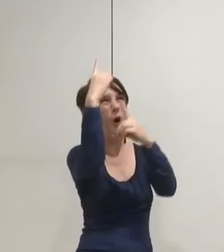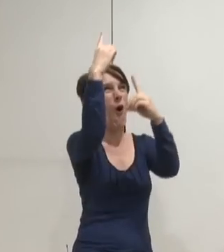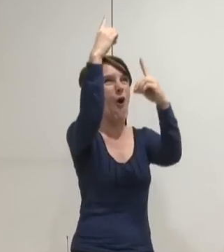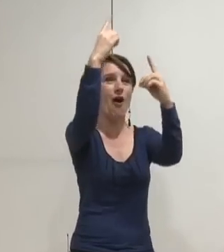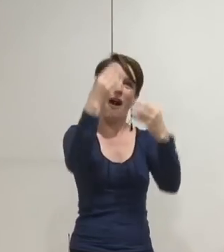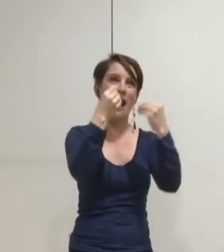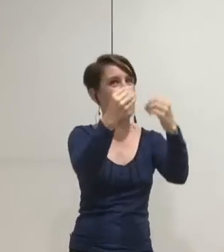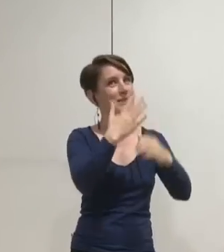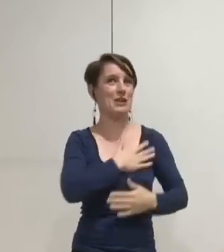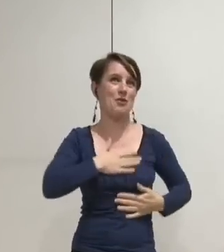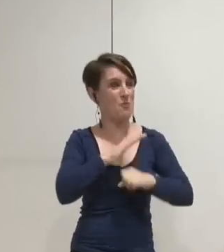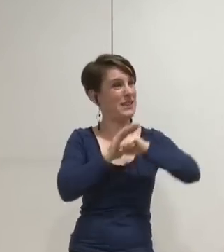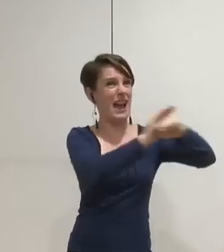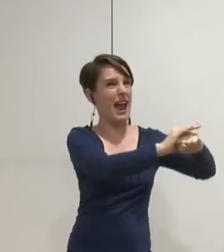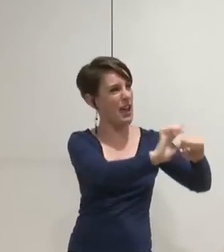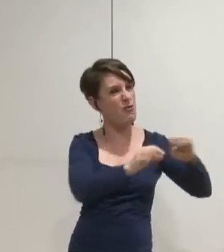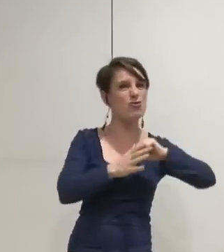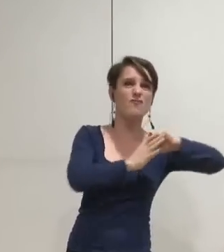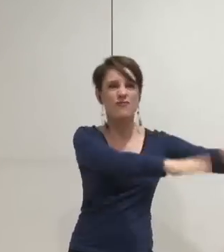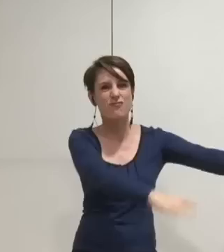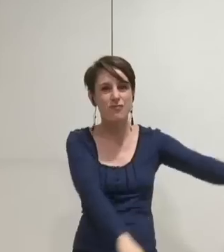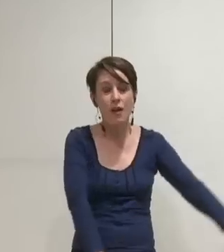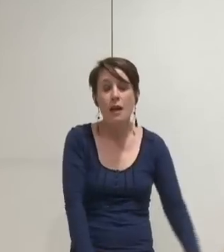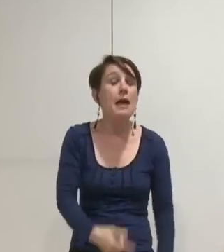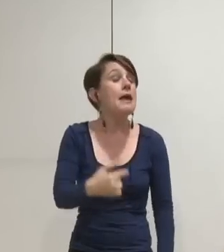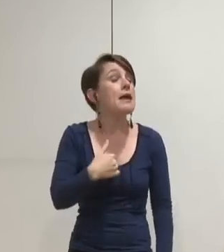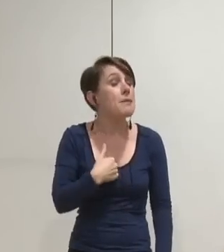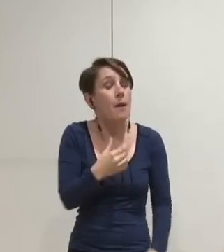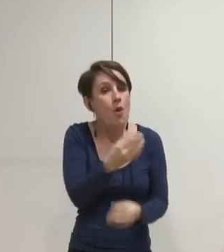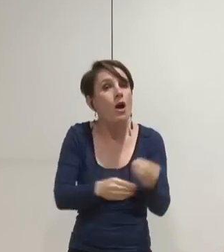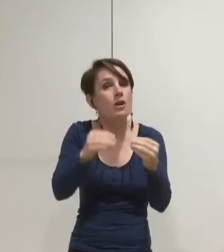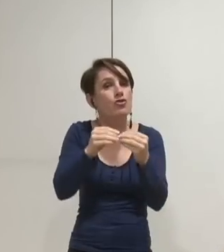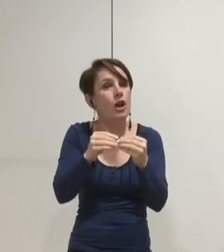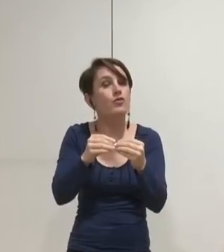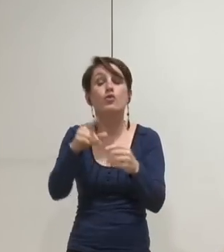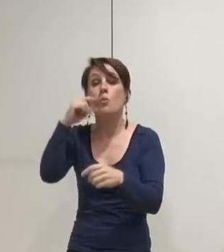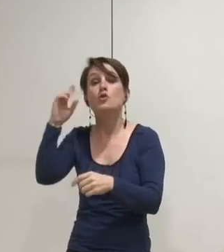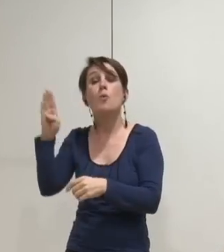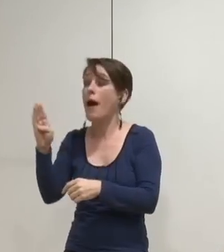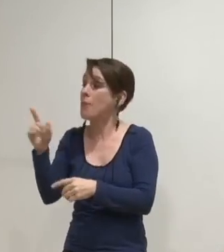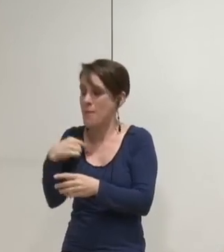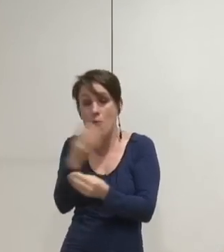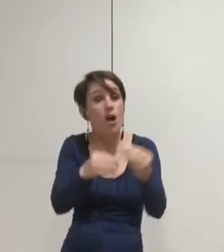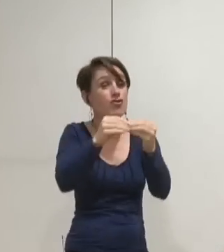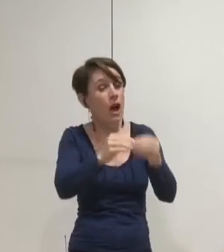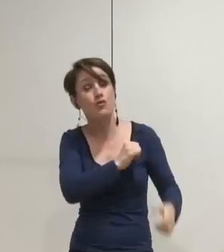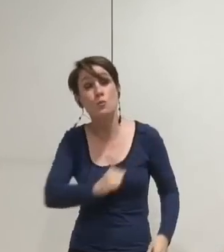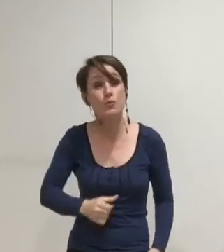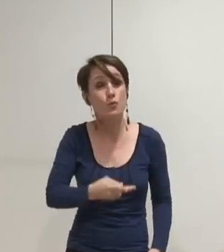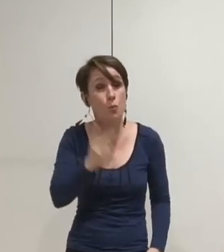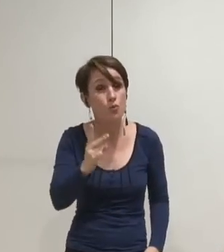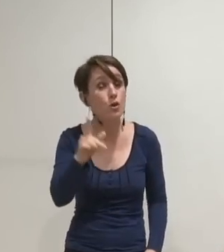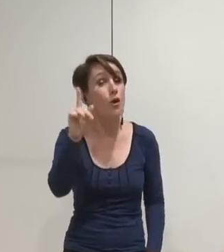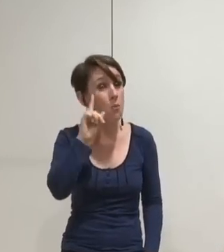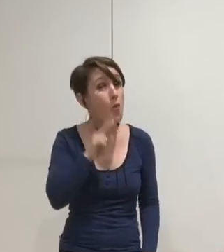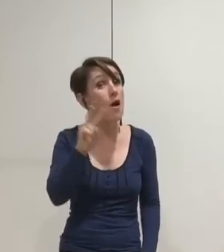la gauche de la gauche tout cela et bien mes chers collègues je vais aller encore plus loin notre ami Jean-Pierre Vincent Barbier pardon parce que ça s'est pas du tout passé